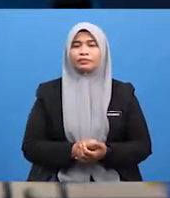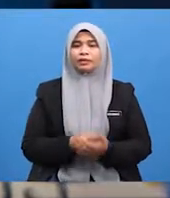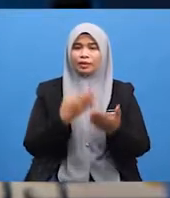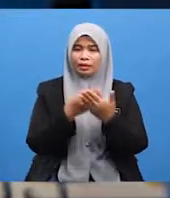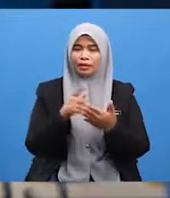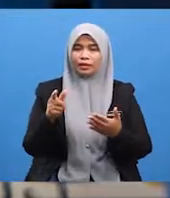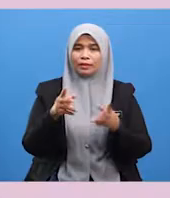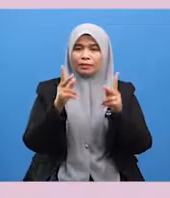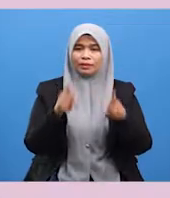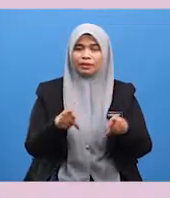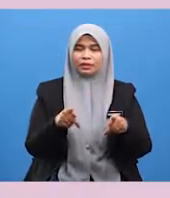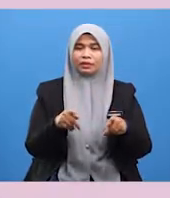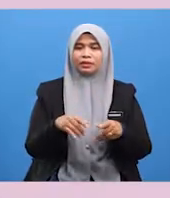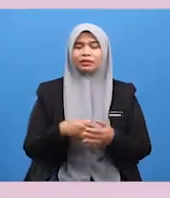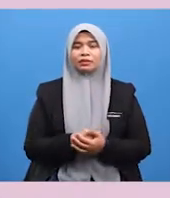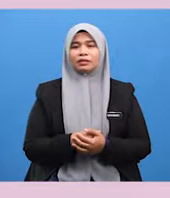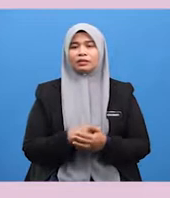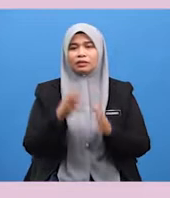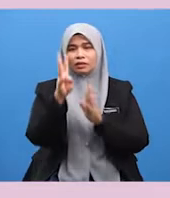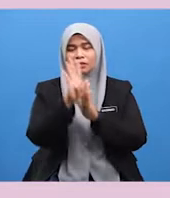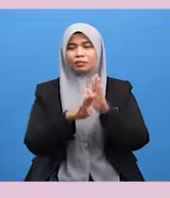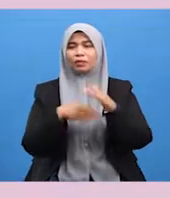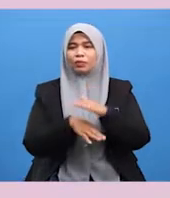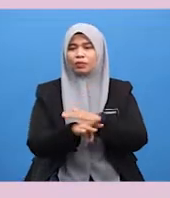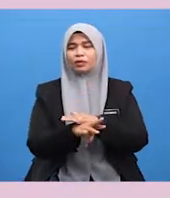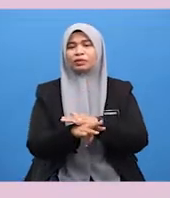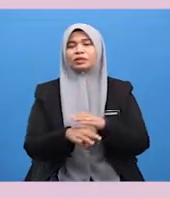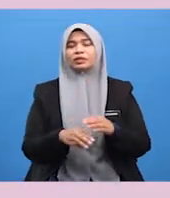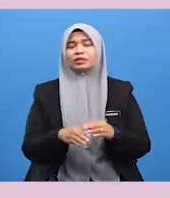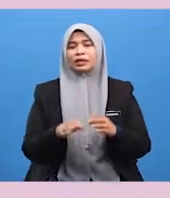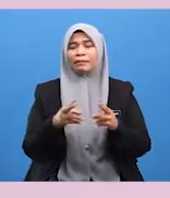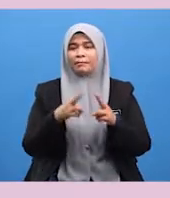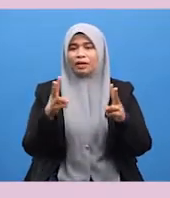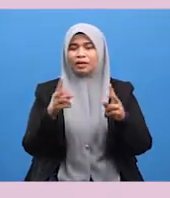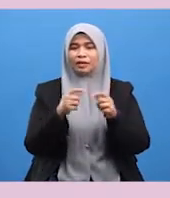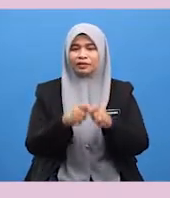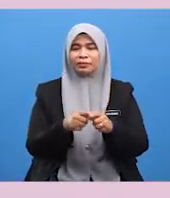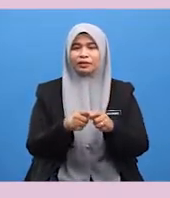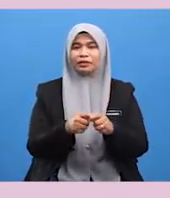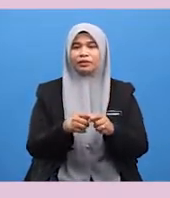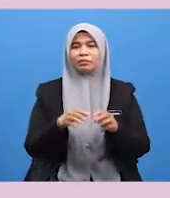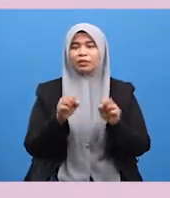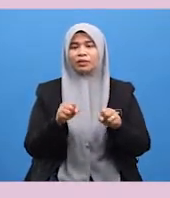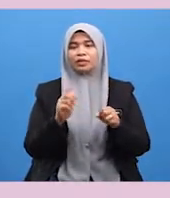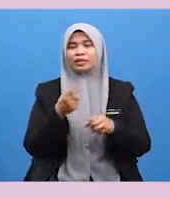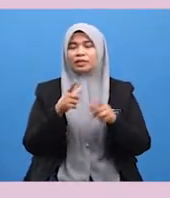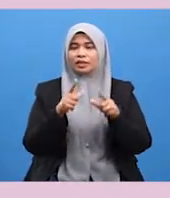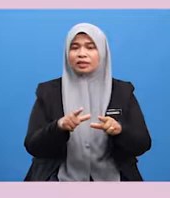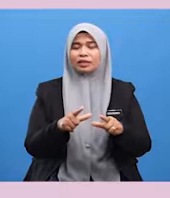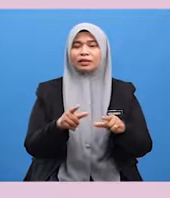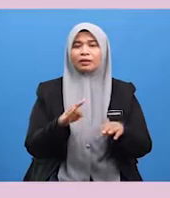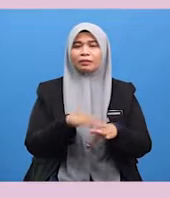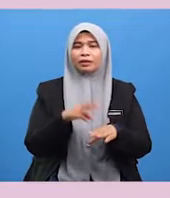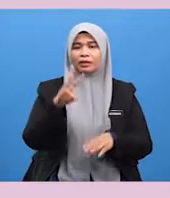Baiklah pelajar, jati diri berwawasan adalah jati diri yang paling tepat yang boleh kita letakkan pada watak Encik